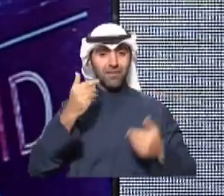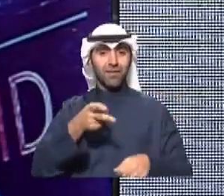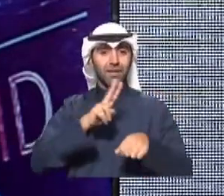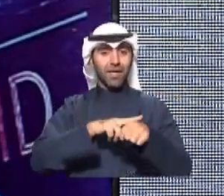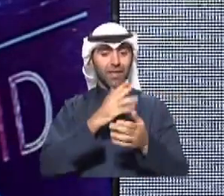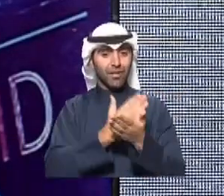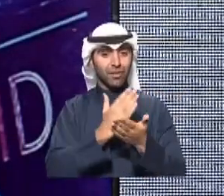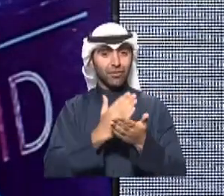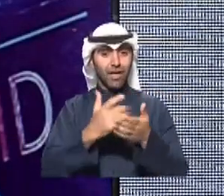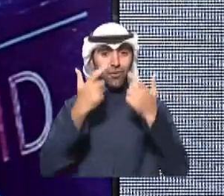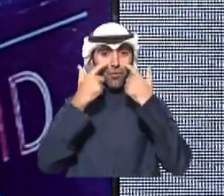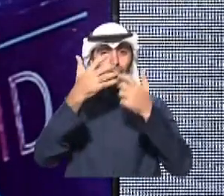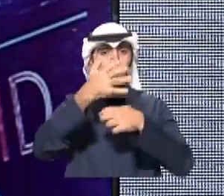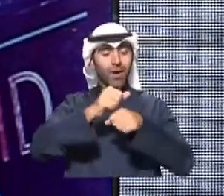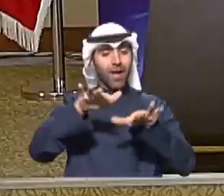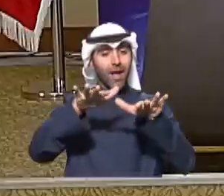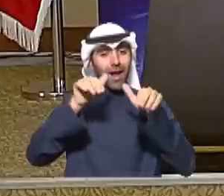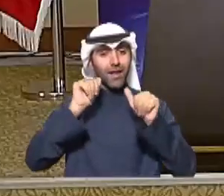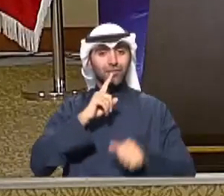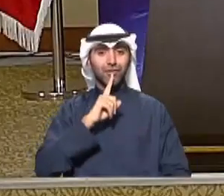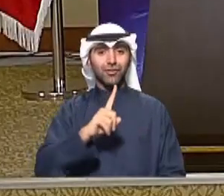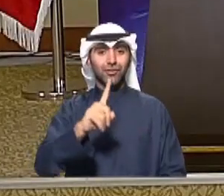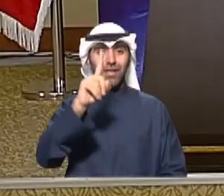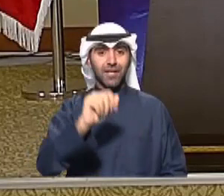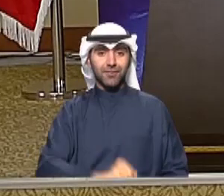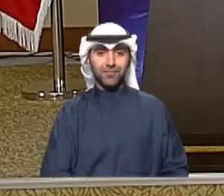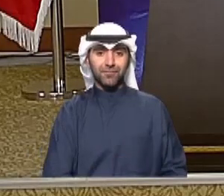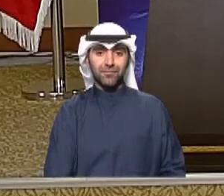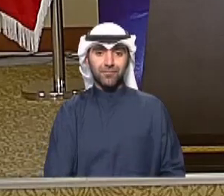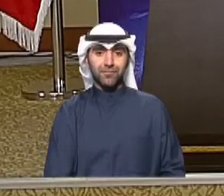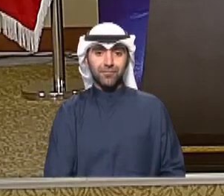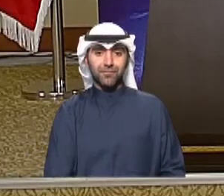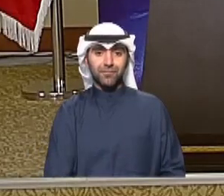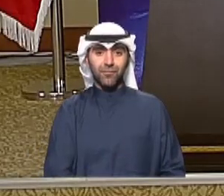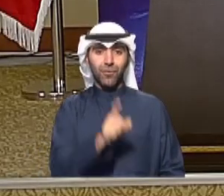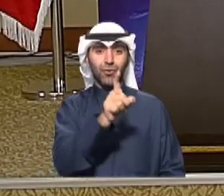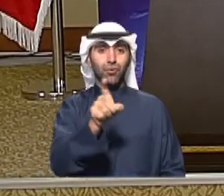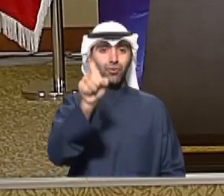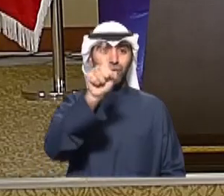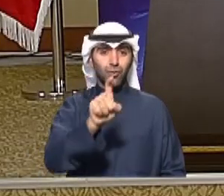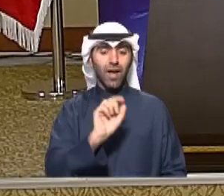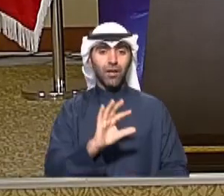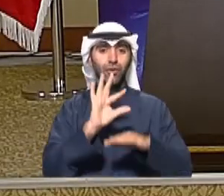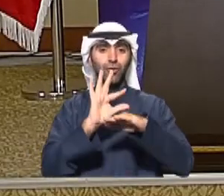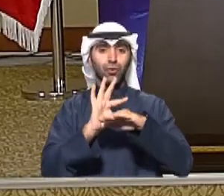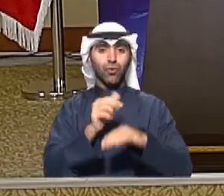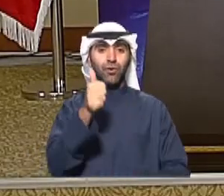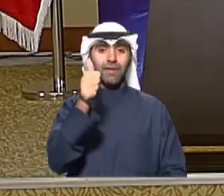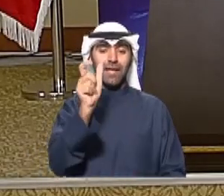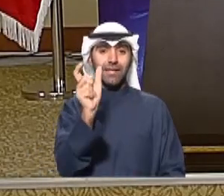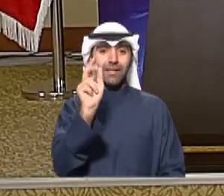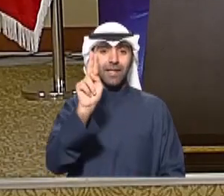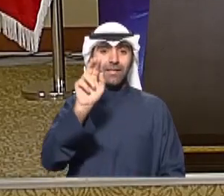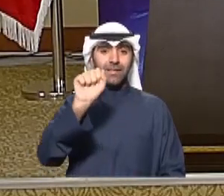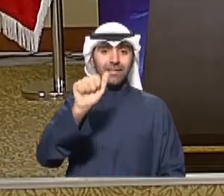من هذا الوباء بإذن الله إن شاء الله. دكتورة، حاليا في هذه المرحلة شنو هي الشرائح اللي قاعد تستهدفونها اللي هي